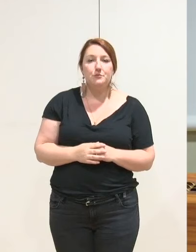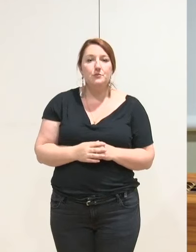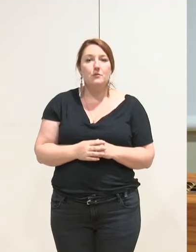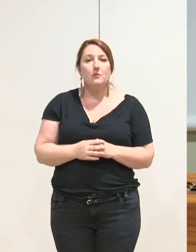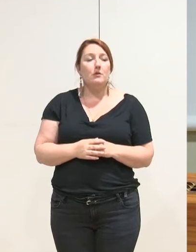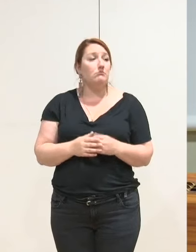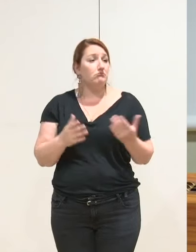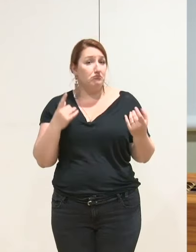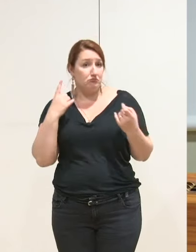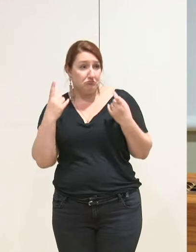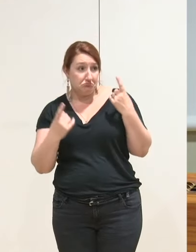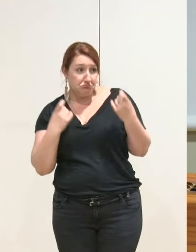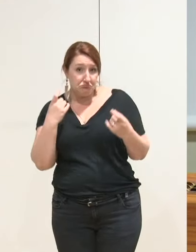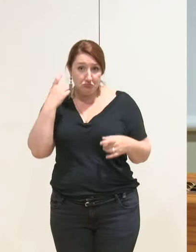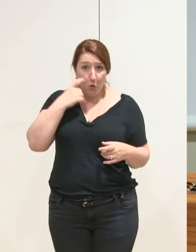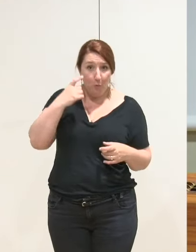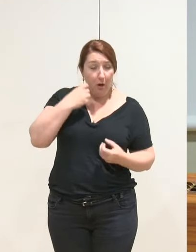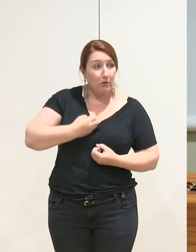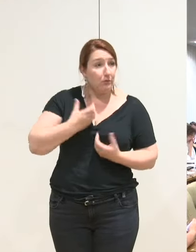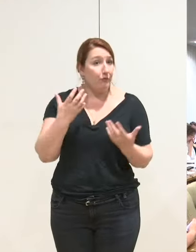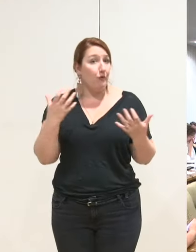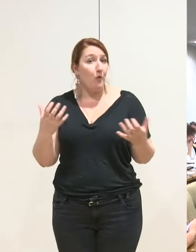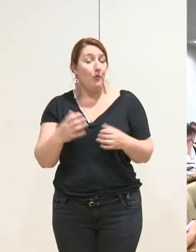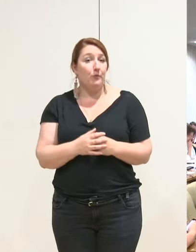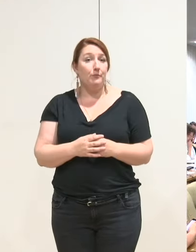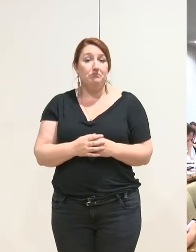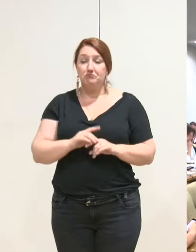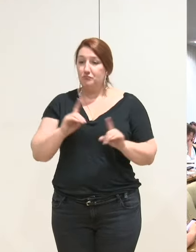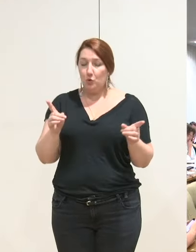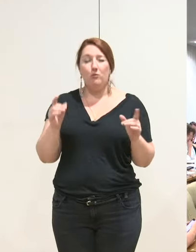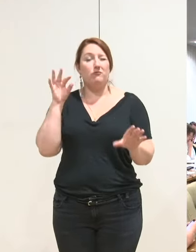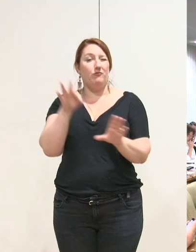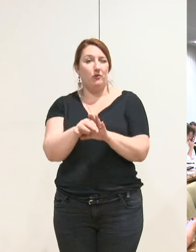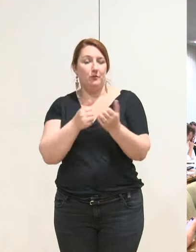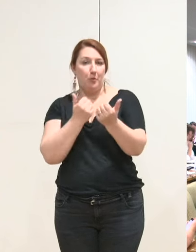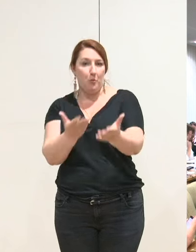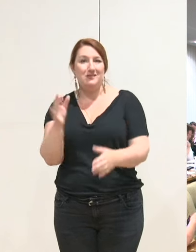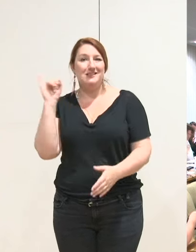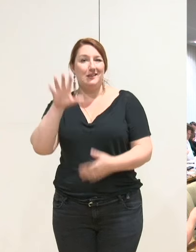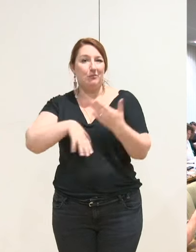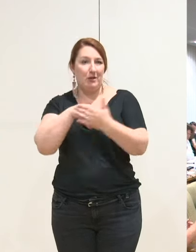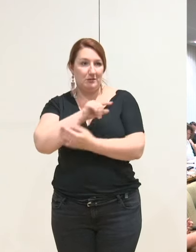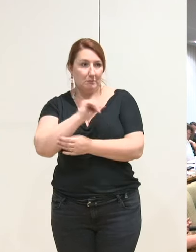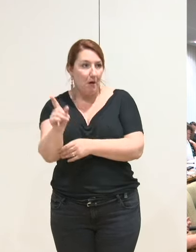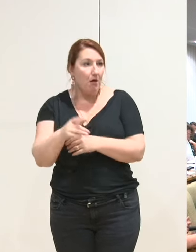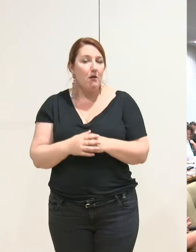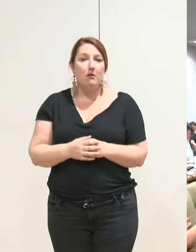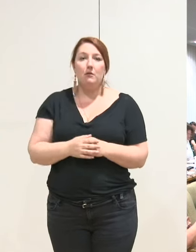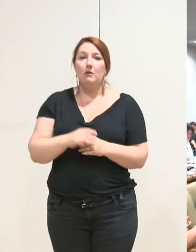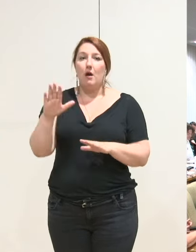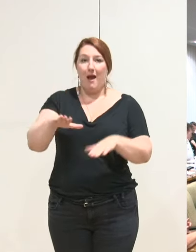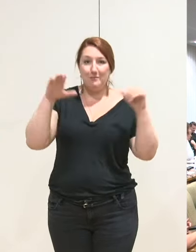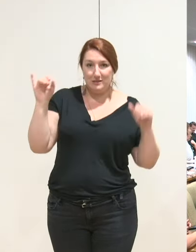y y a-t-il des remarques ou des questions non je la mets au voix qui ne prend pas part au vote qui